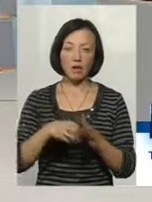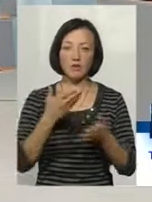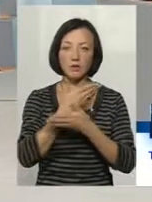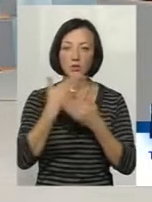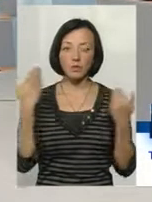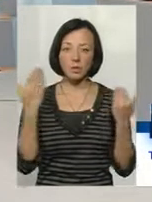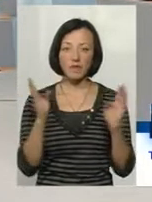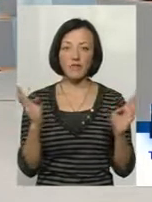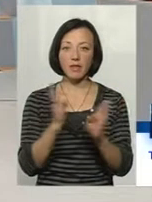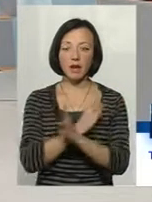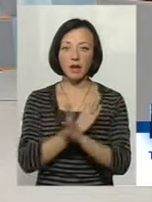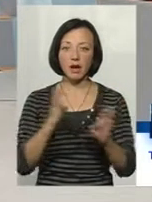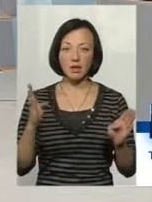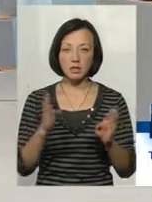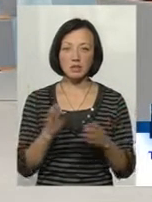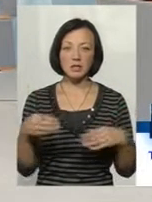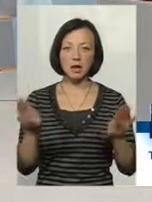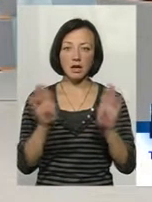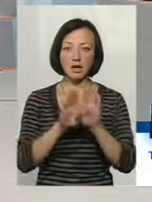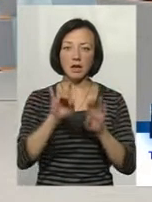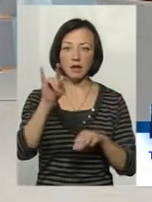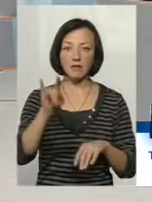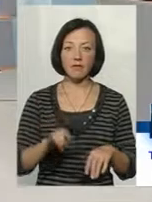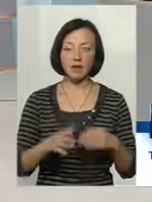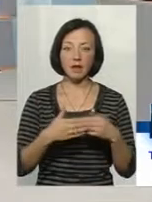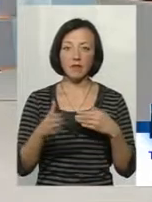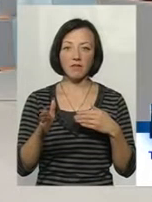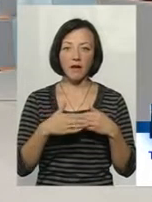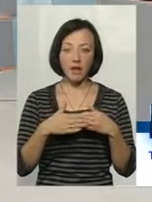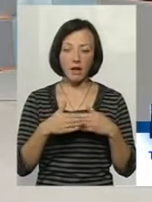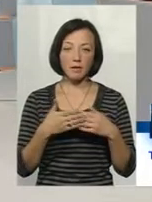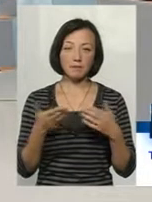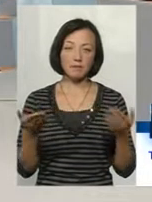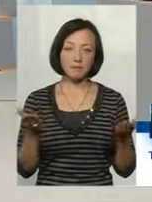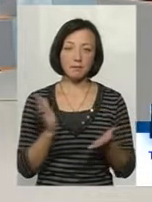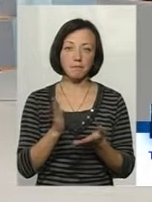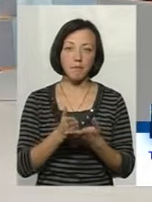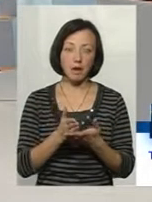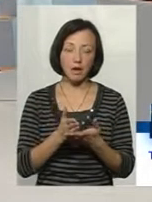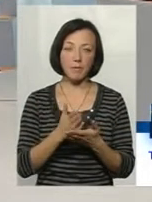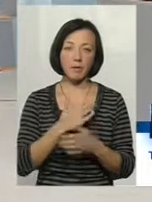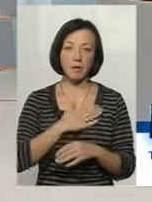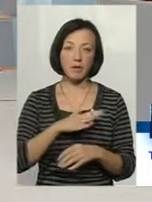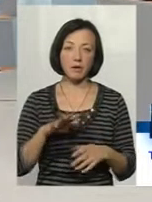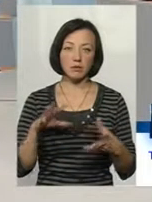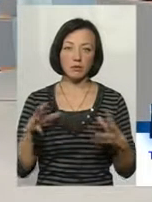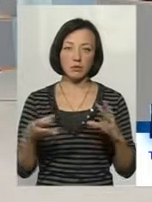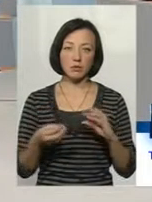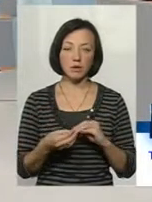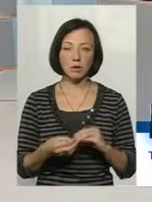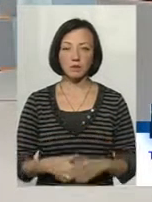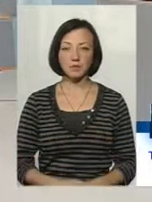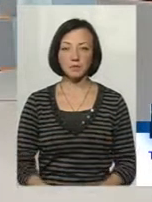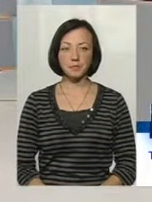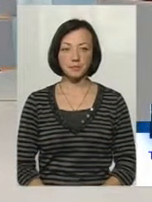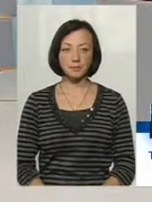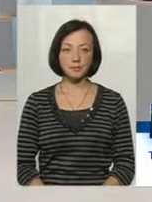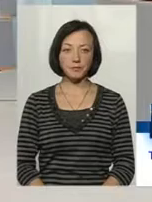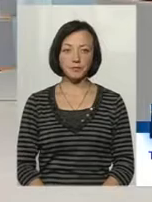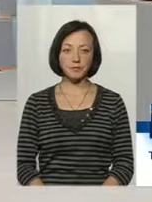вентиляції в вент-каналі, закриті вікна, двері, ну і маємо неприємний і трагічний